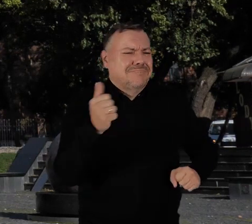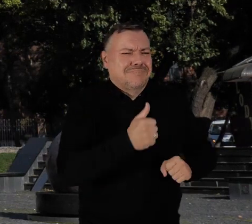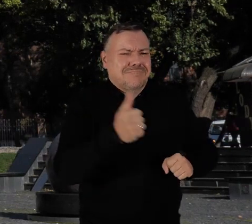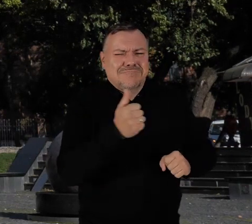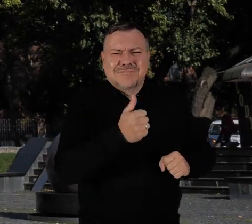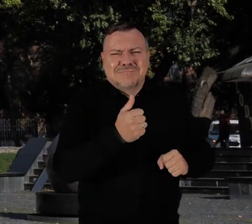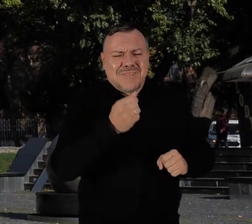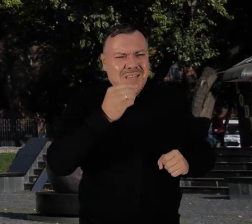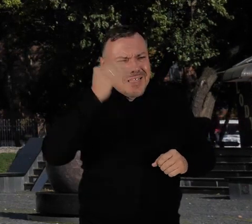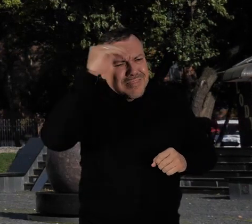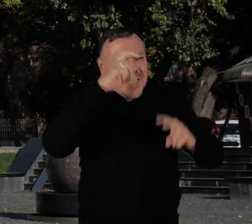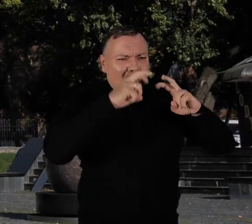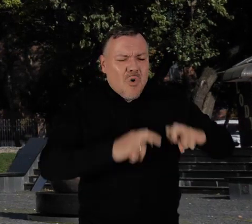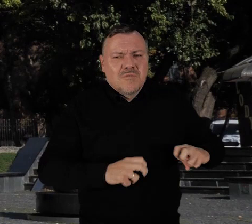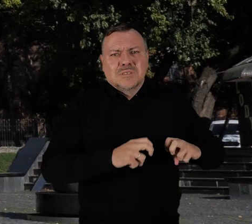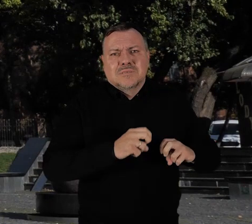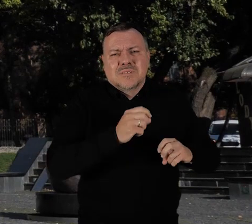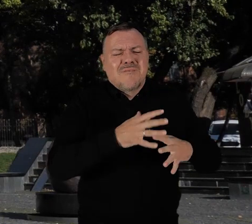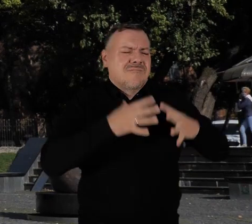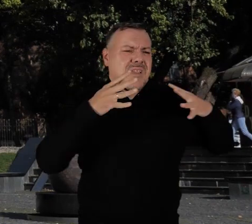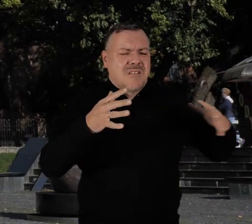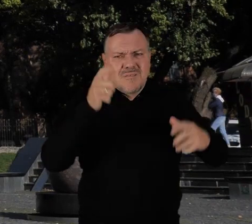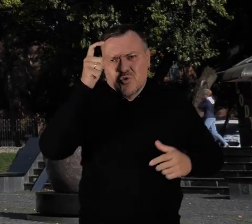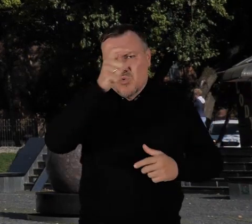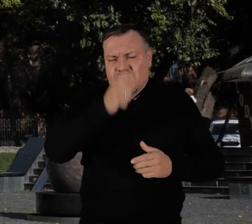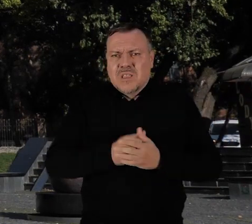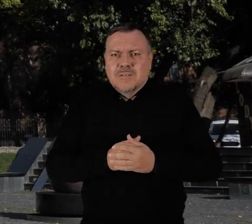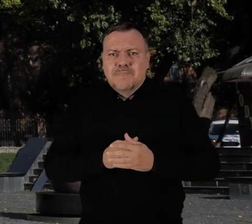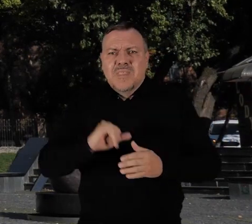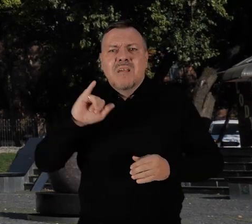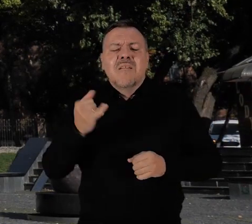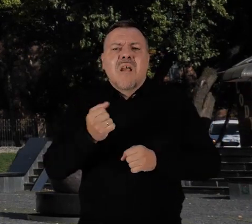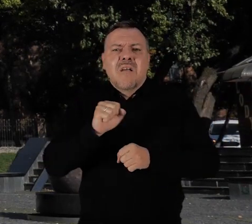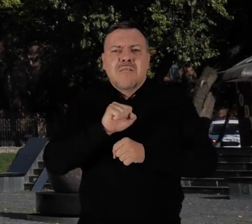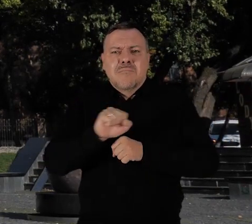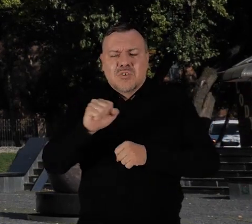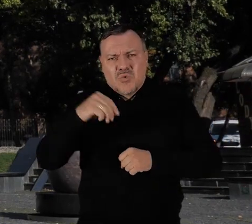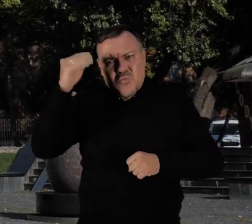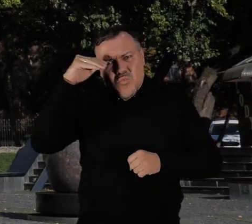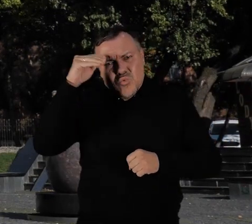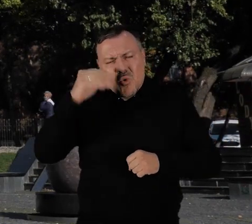jest tarnowianinem, wybitnym naukowcem, wielkim człowiekiem.